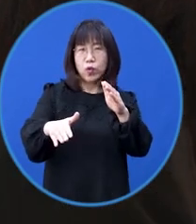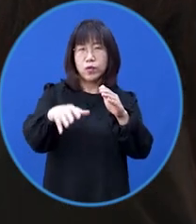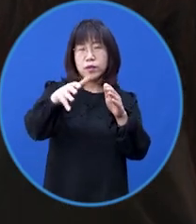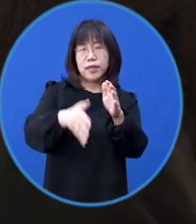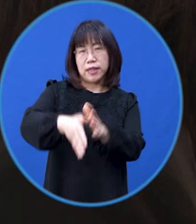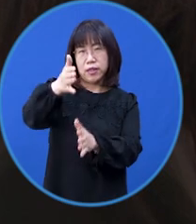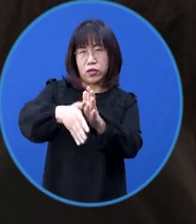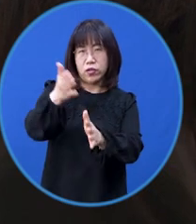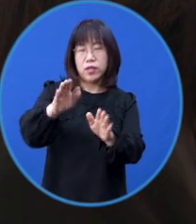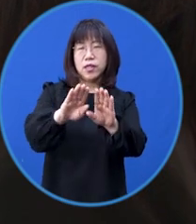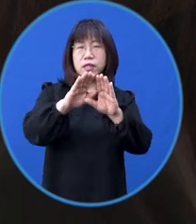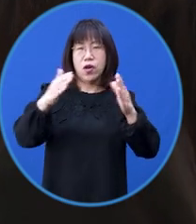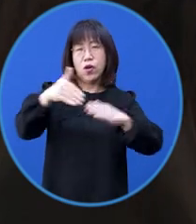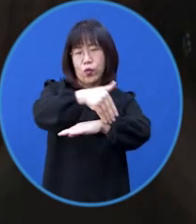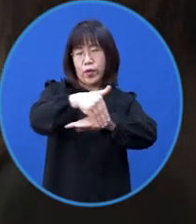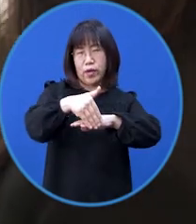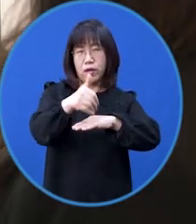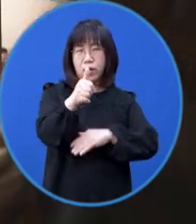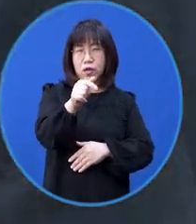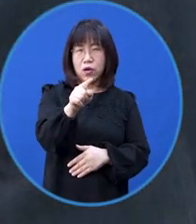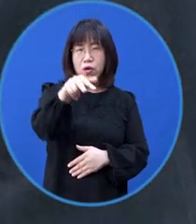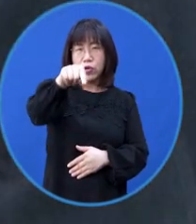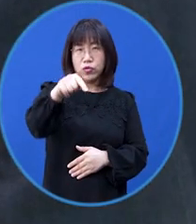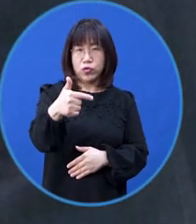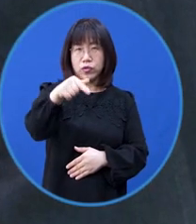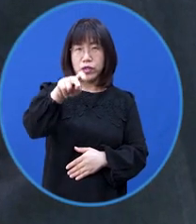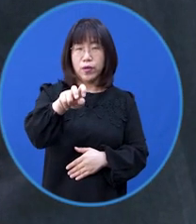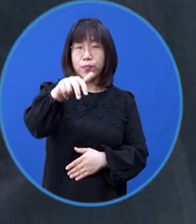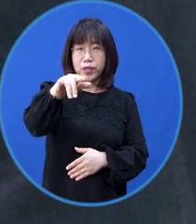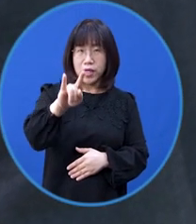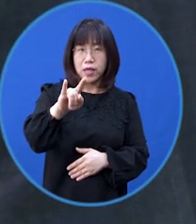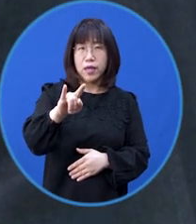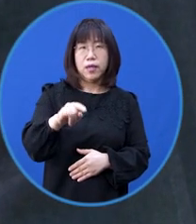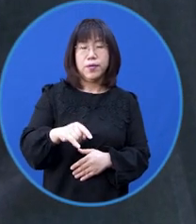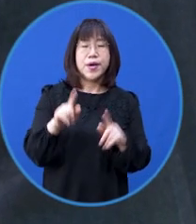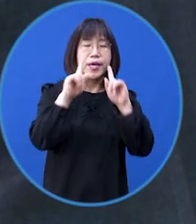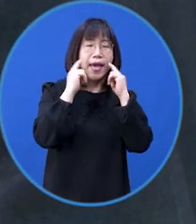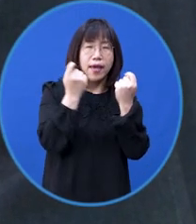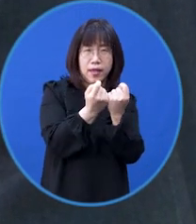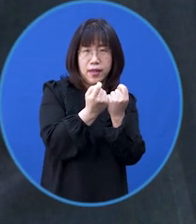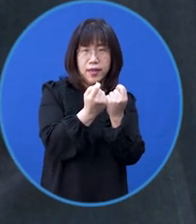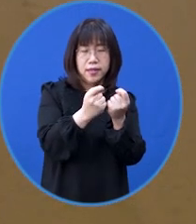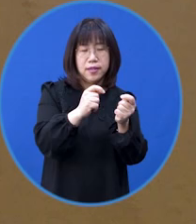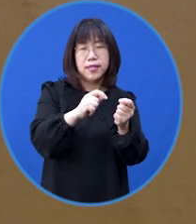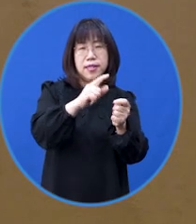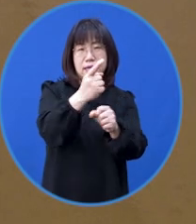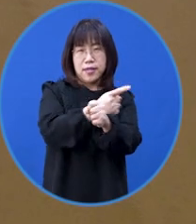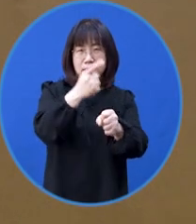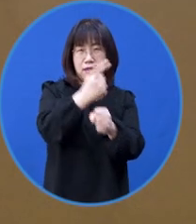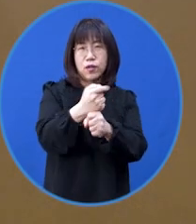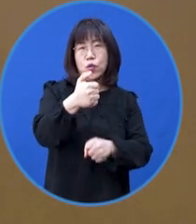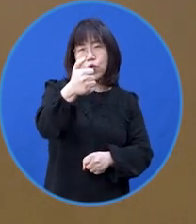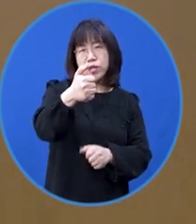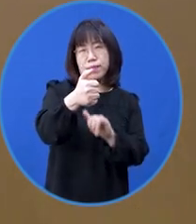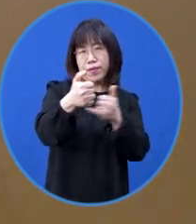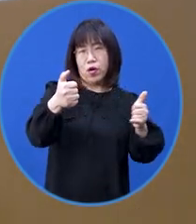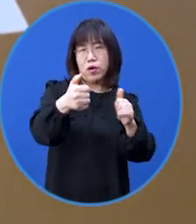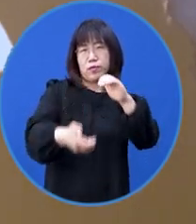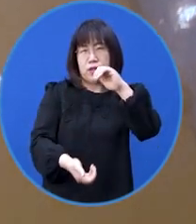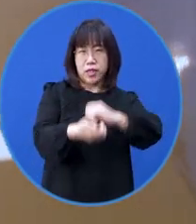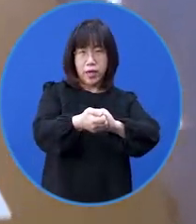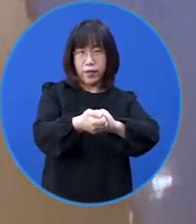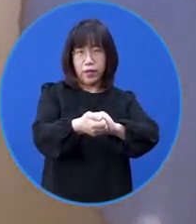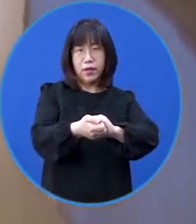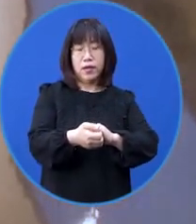예정입니다. 허준 박물관과 경제정선미술관은 개인 관람 위주로 시간당 50명 이내로 제한해